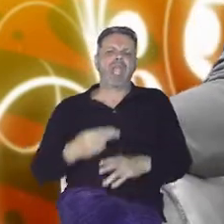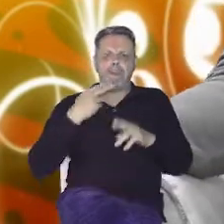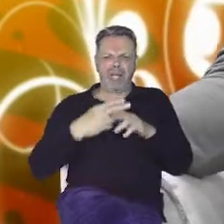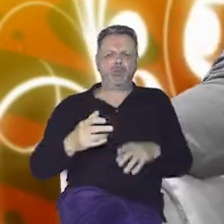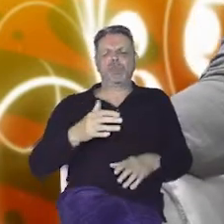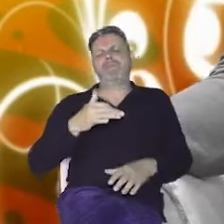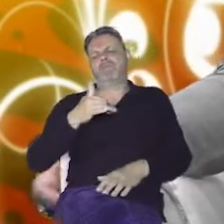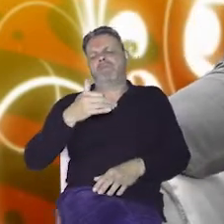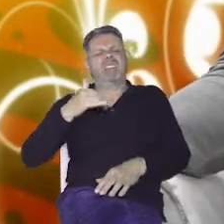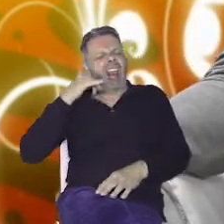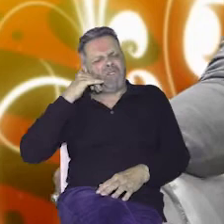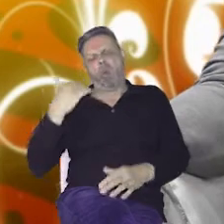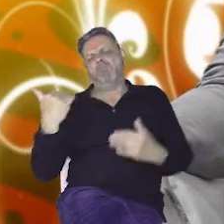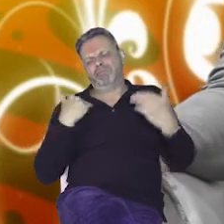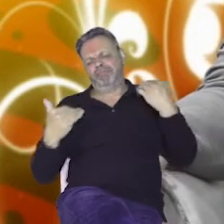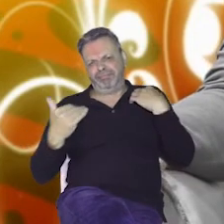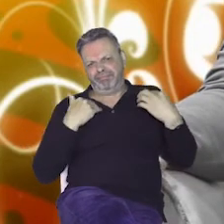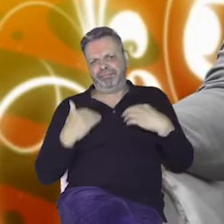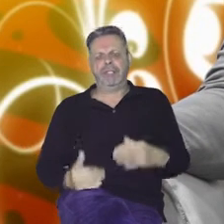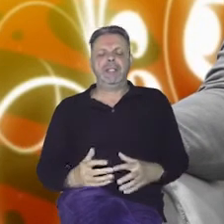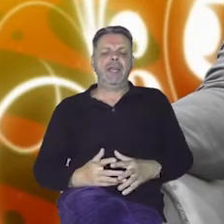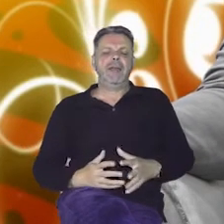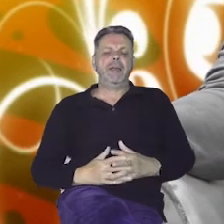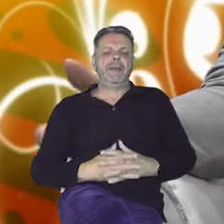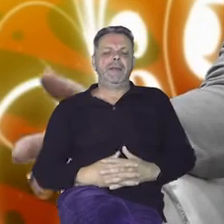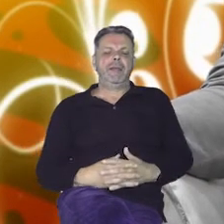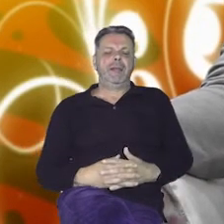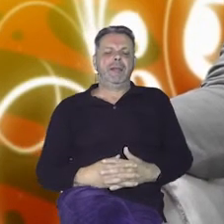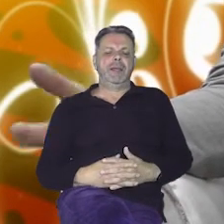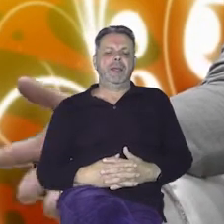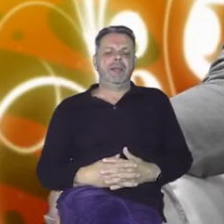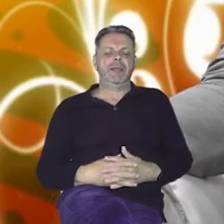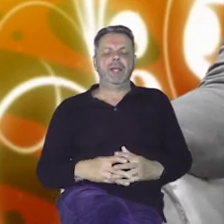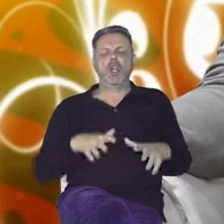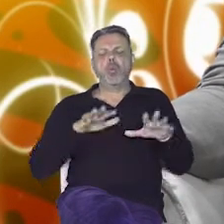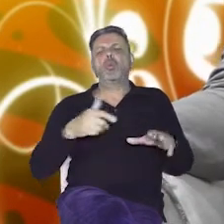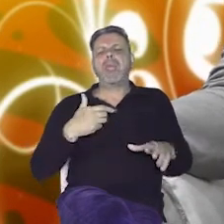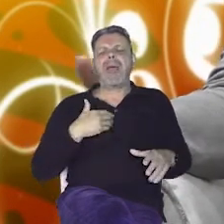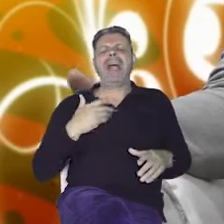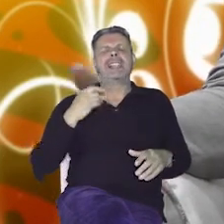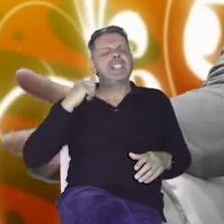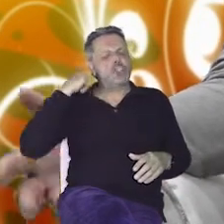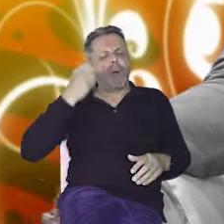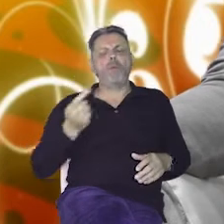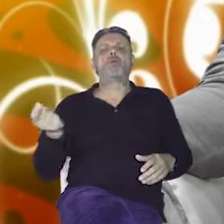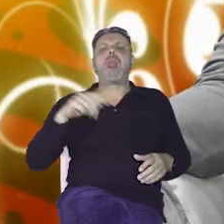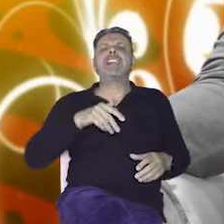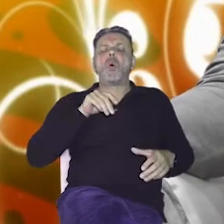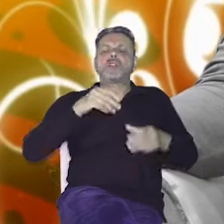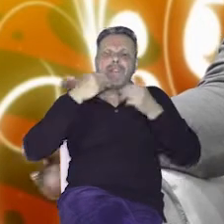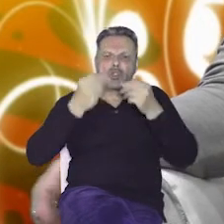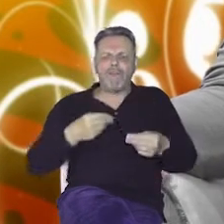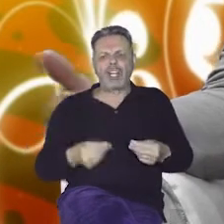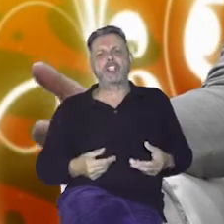telefonske, kao što vjerovatno imate i vi zbog vaše emisije, znači samo nas ljudi zovu i nam dolaze u savjetovalište sa